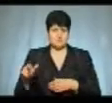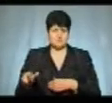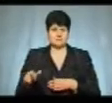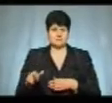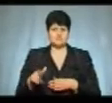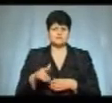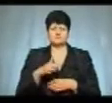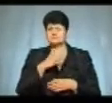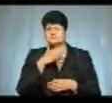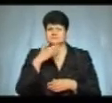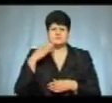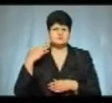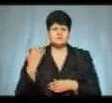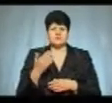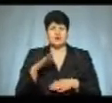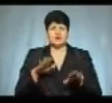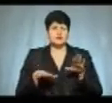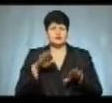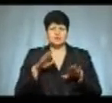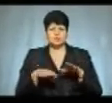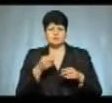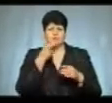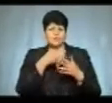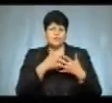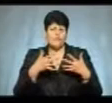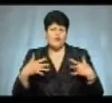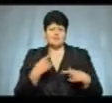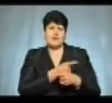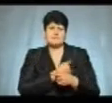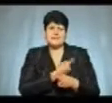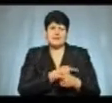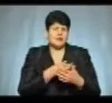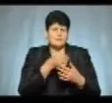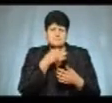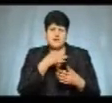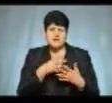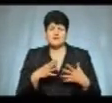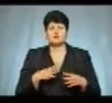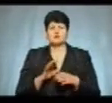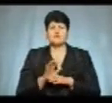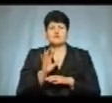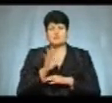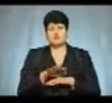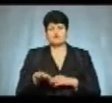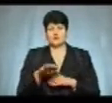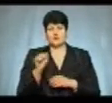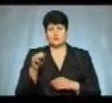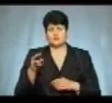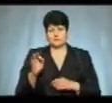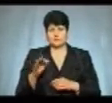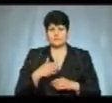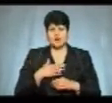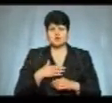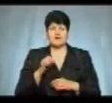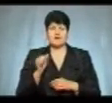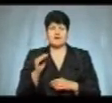тонн продовольства, медикаментів було відправлено в зону АТО нашими